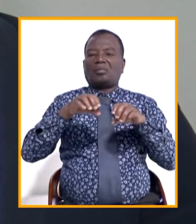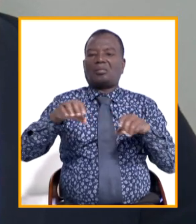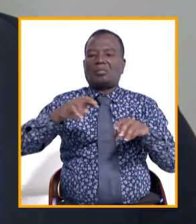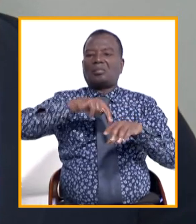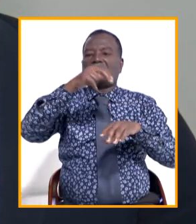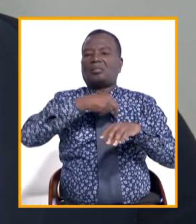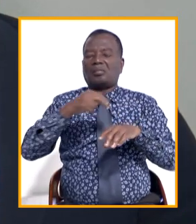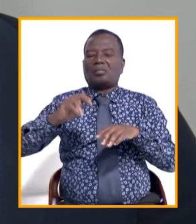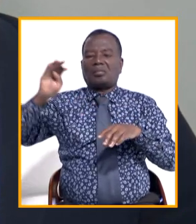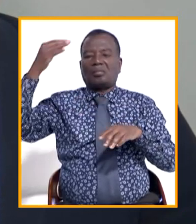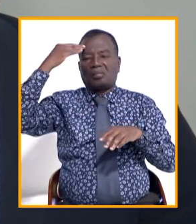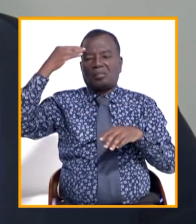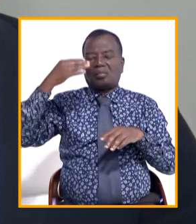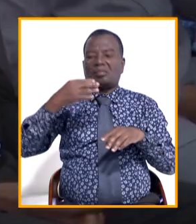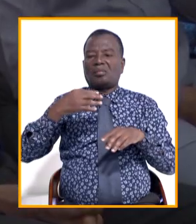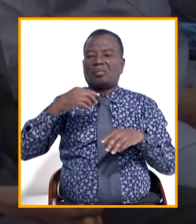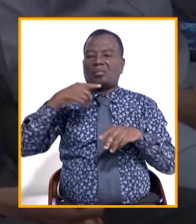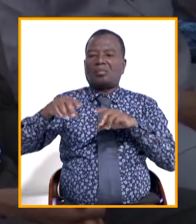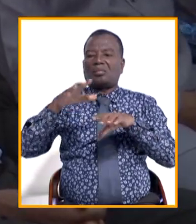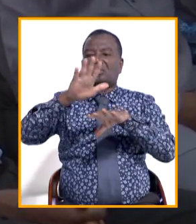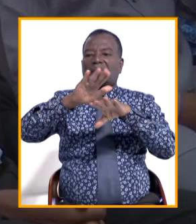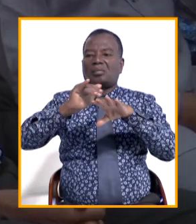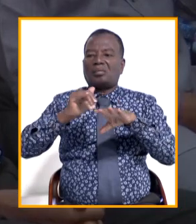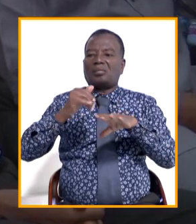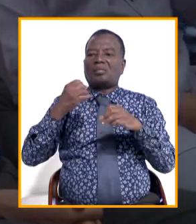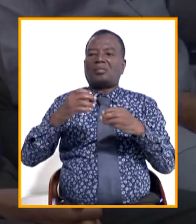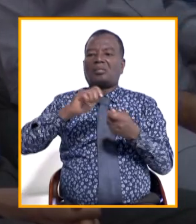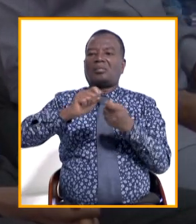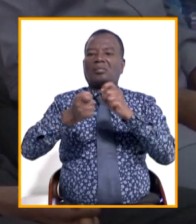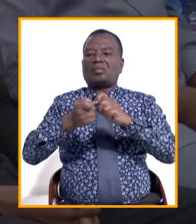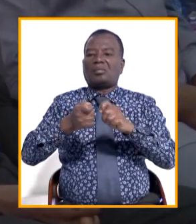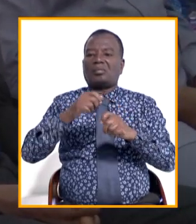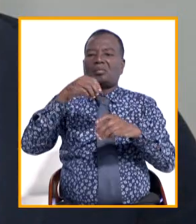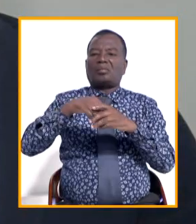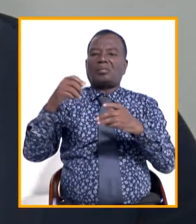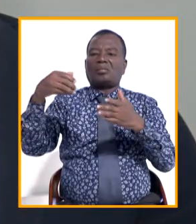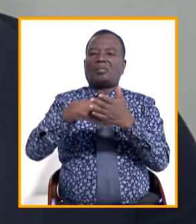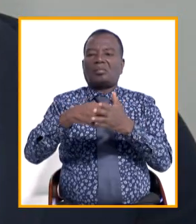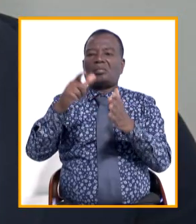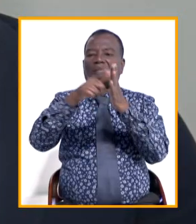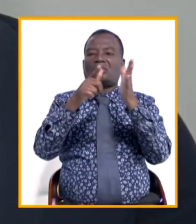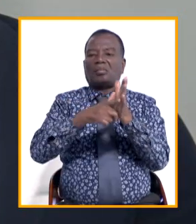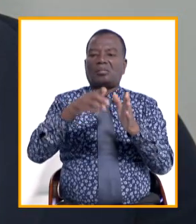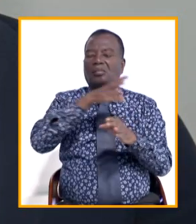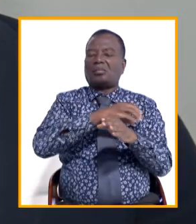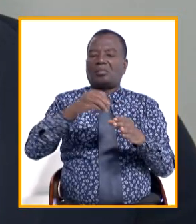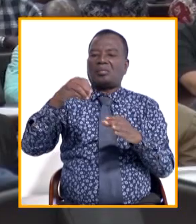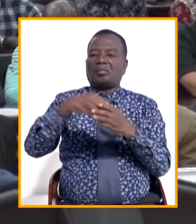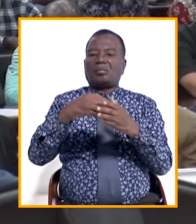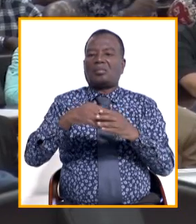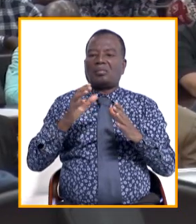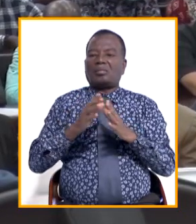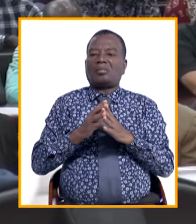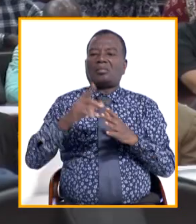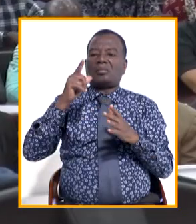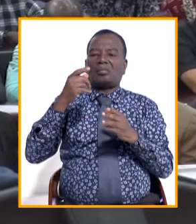ministère. Des stratégies qui font appel à pas mal de réformes qu'on retrouve d'ailleurs dans la nouvelle loi sur l'enseignement supérieur, la recherche et l'innovation.